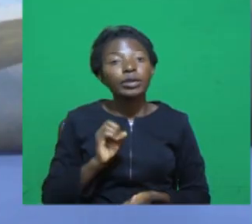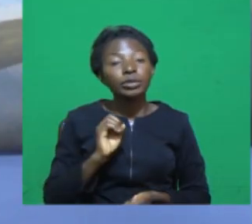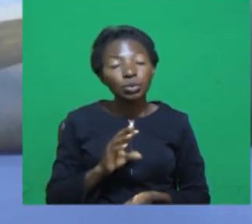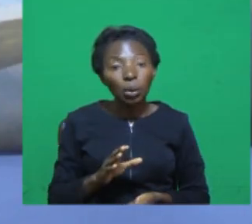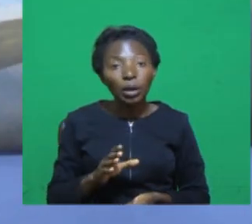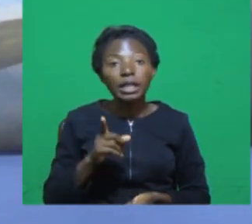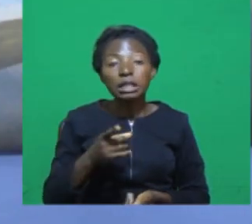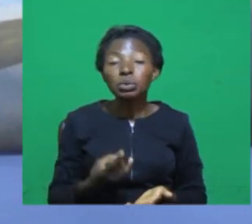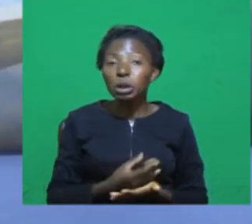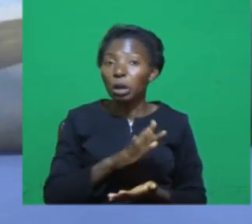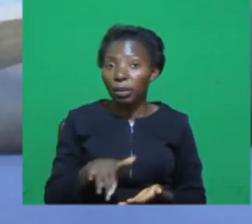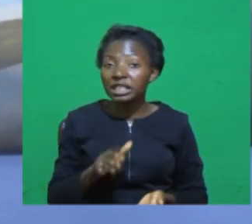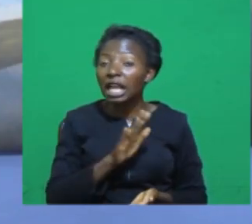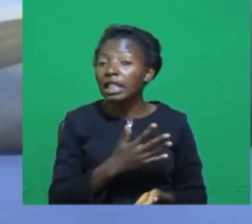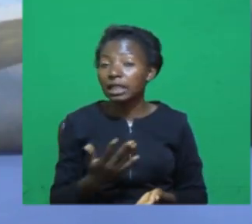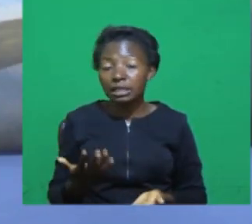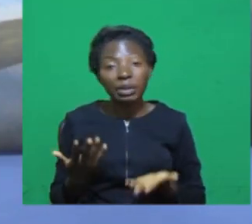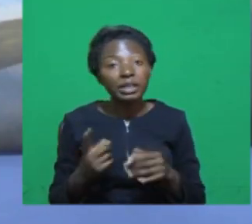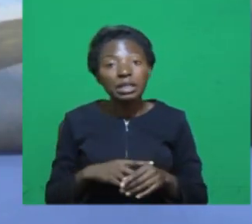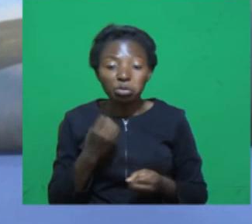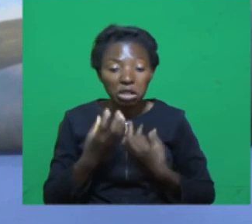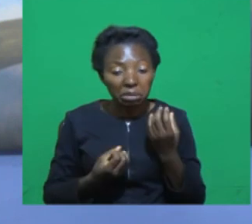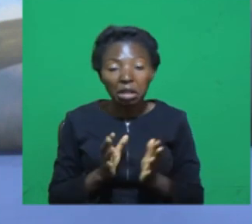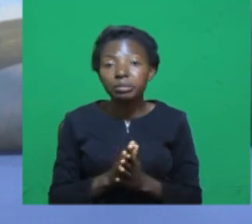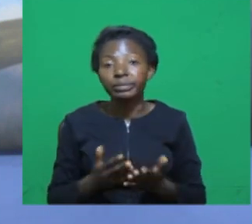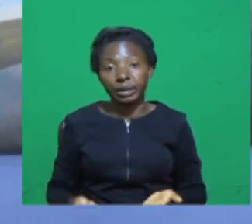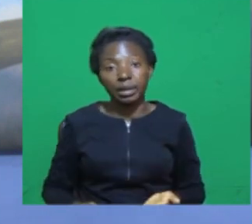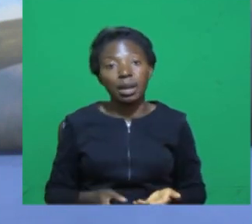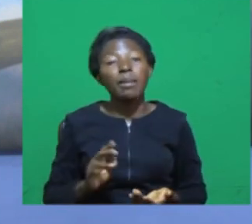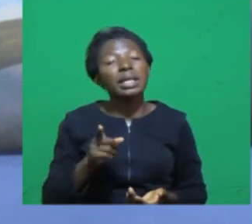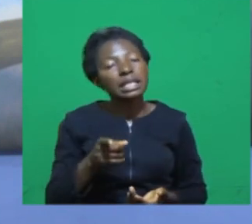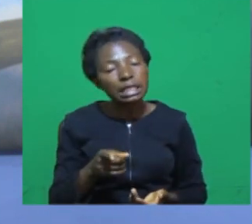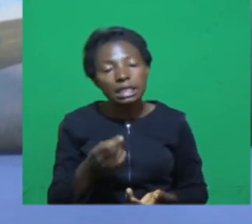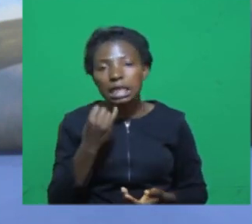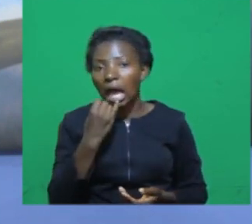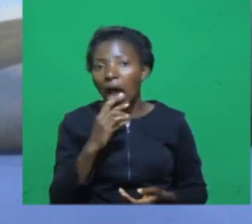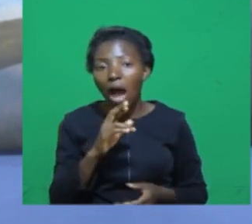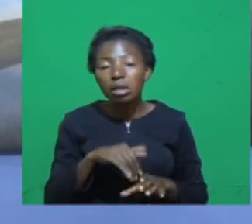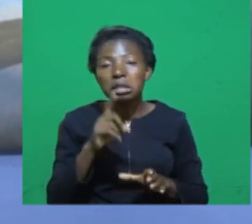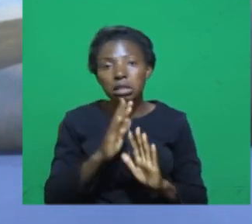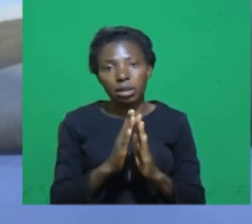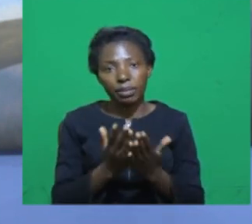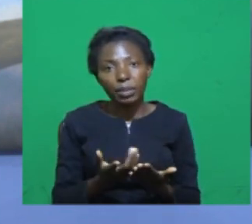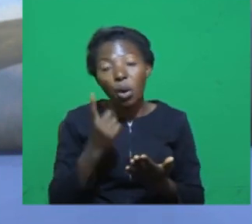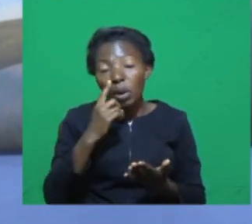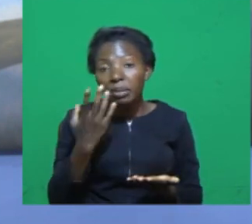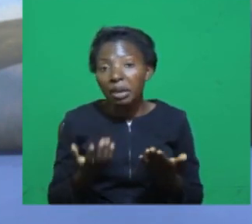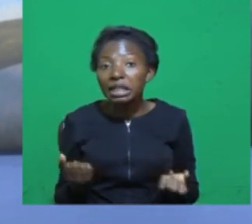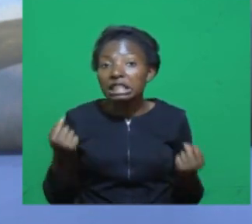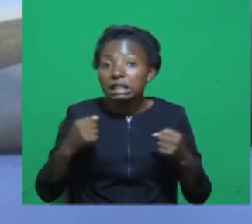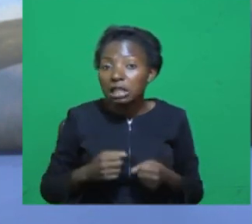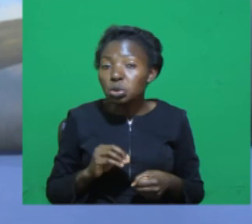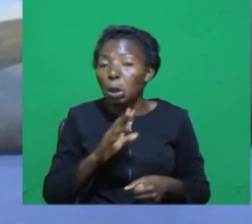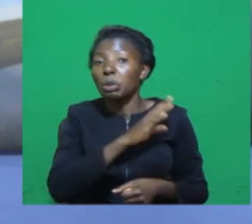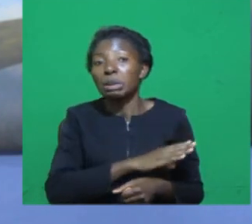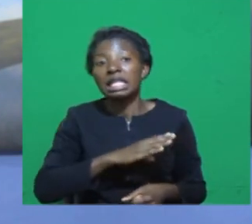words rinotibatsira zvimwe zvinhu zvatisina nguva yekutaura tiri mustudio, zvitori mushoko raMwari, kuti kana paine kapfekero kana